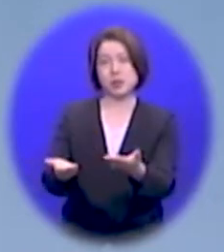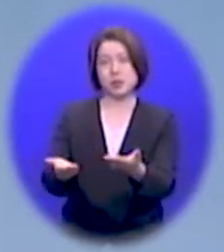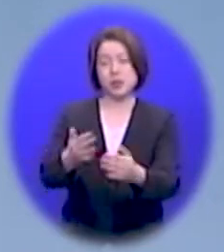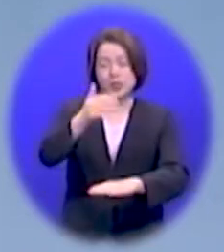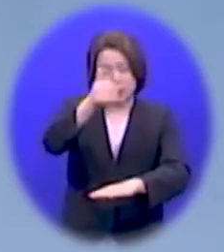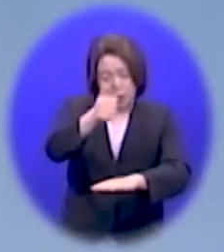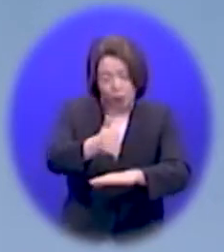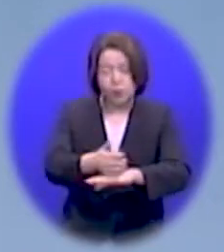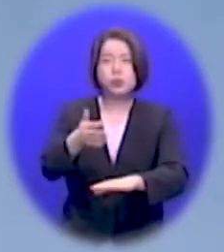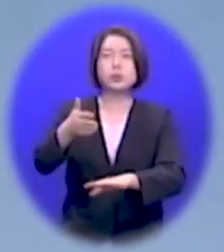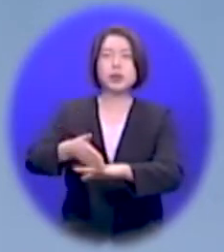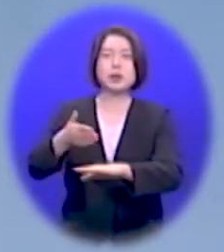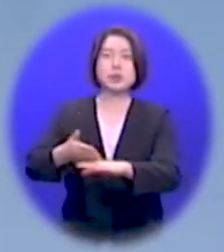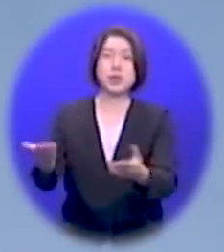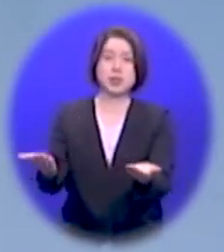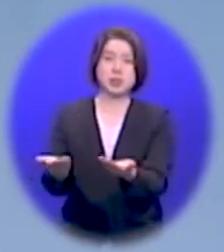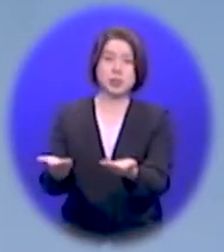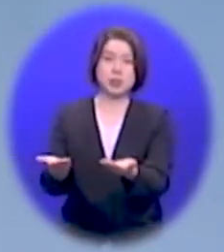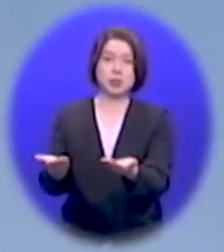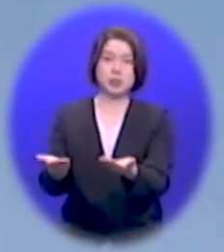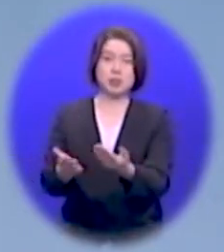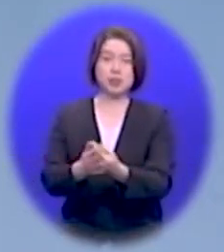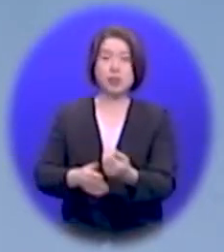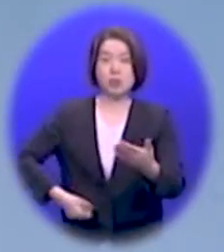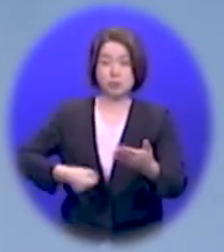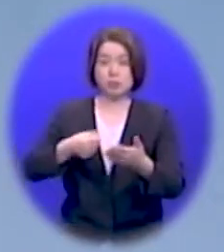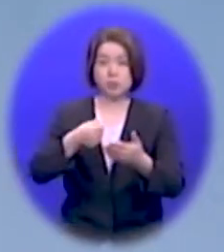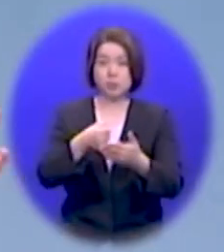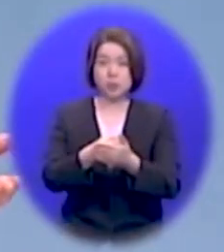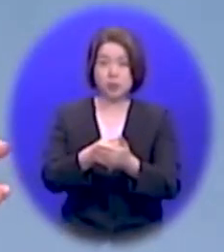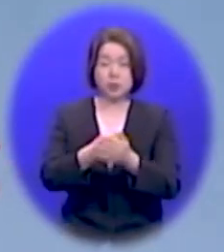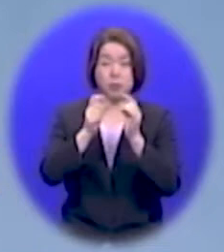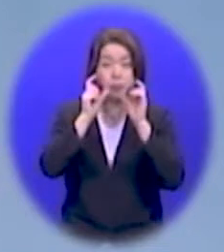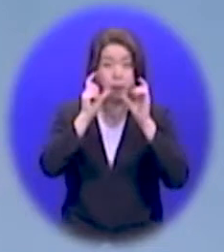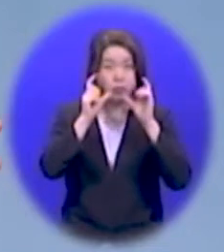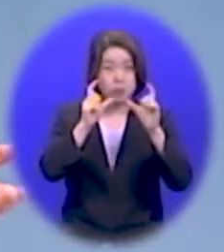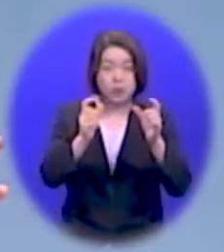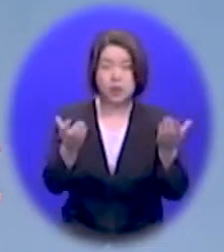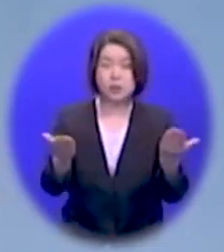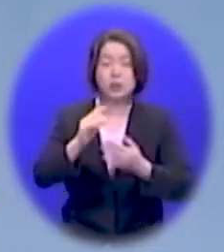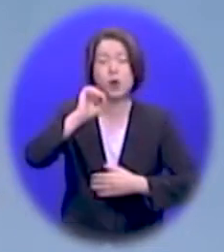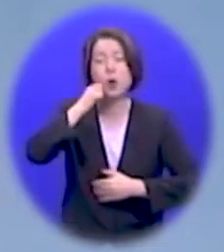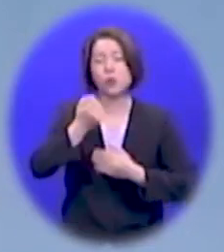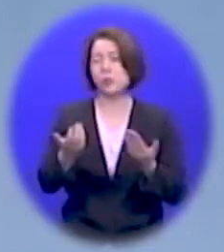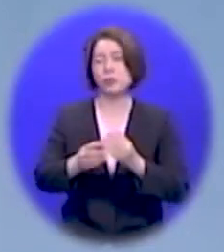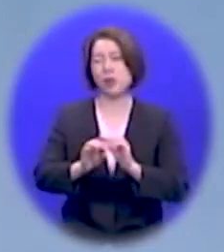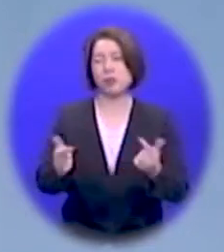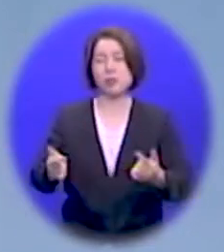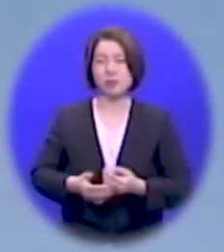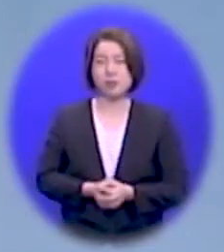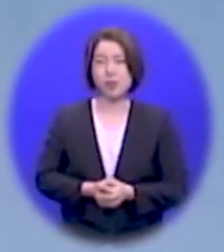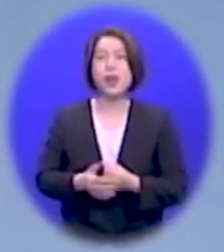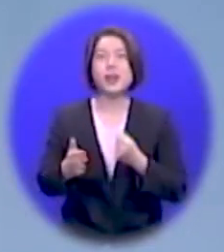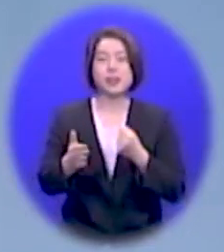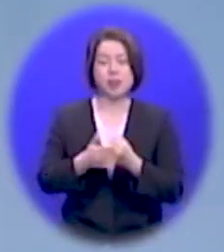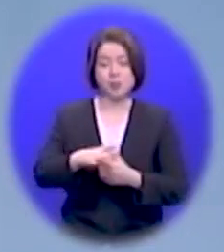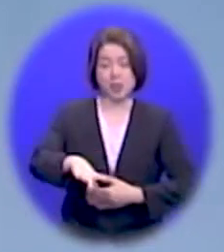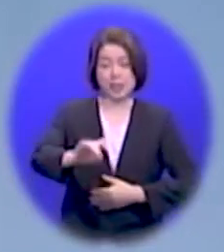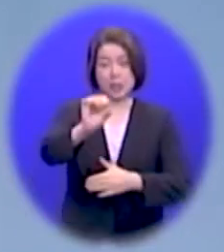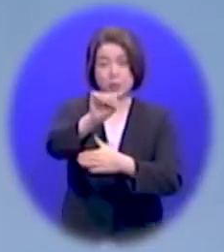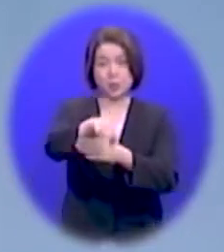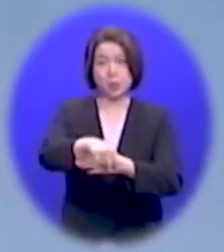결국은 감사할 일이다 단 정하는 일이 그렇게 어려운 위기 아니잖아요 그래서 첫 열매